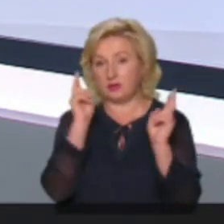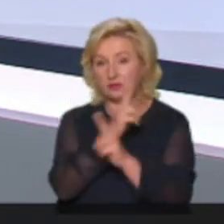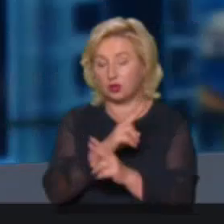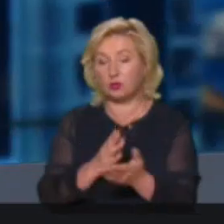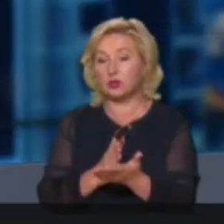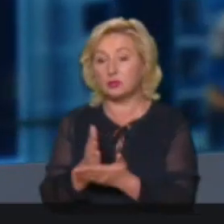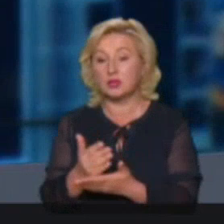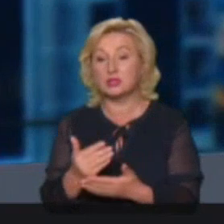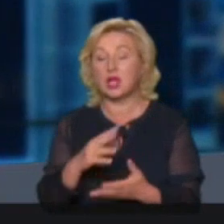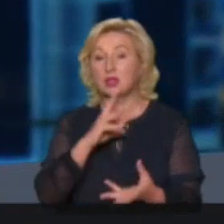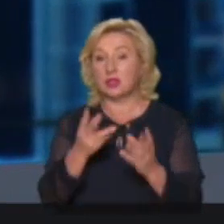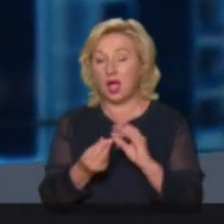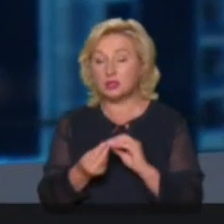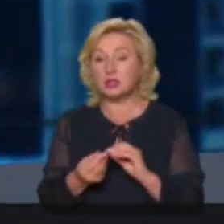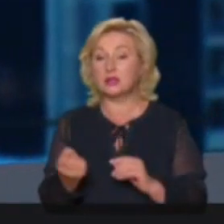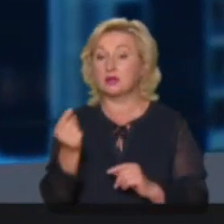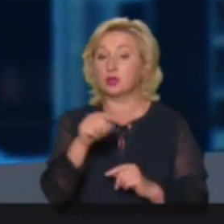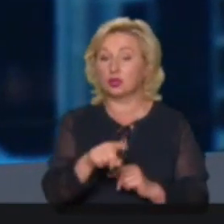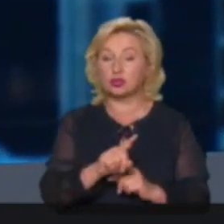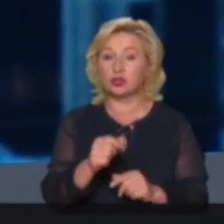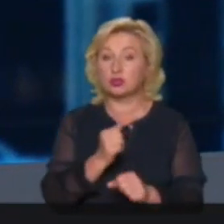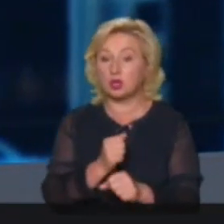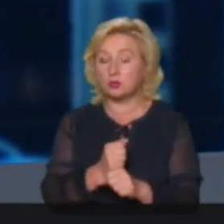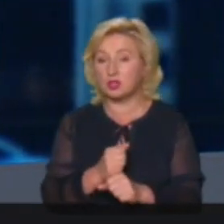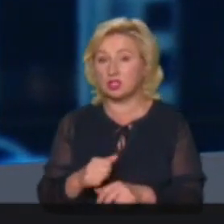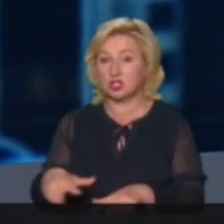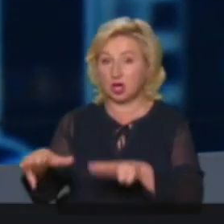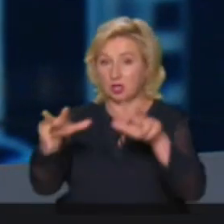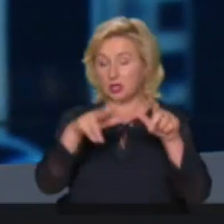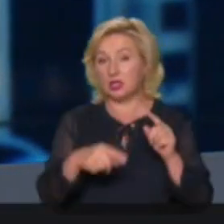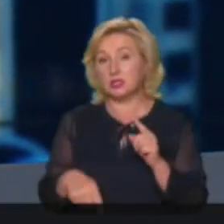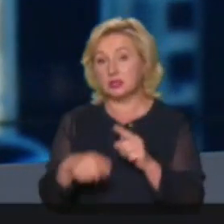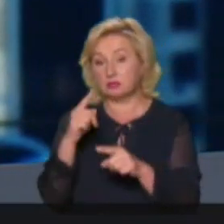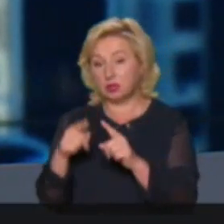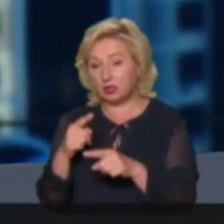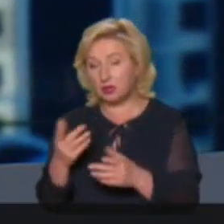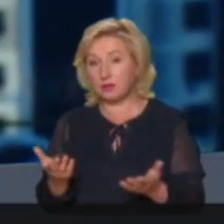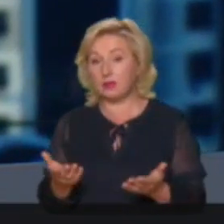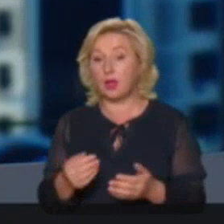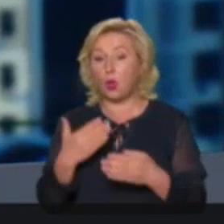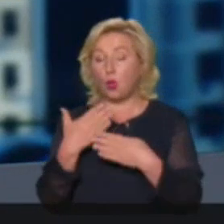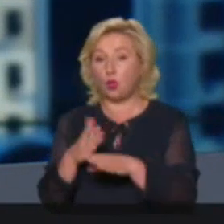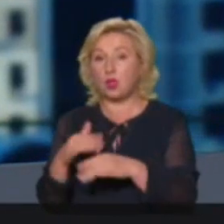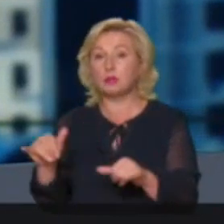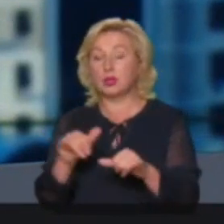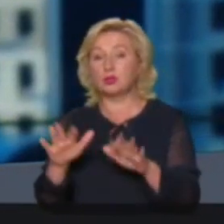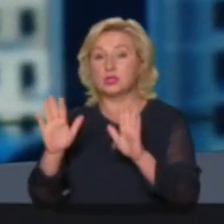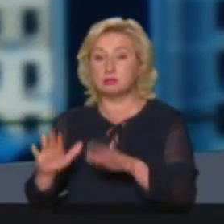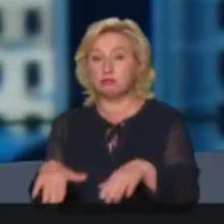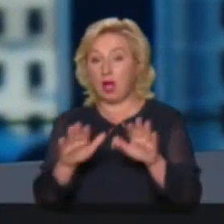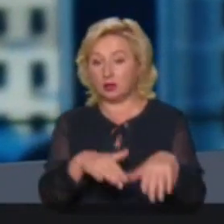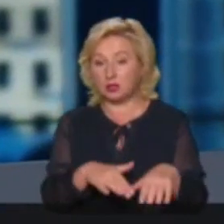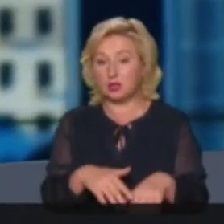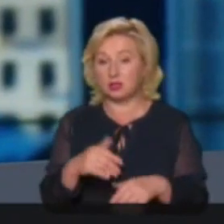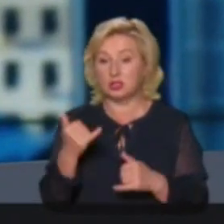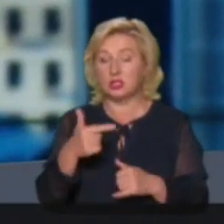От за наслідками того, що наробили шахеди, так, їх збили, звичайно, але ж уламки куди спадали, і от зараз у Гатному